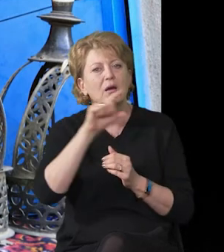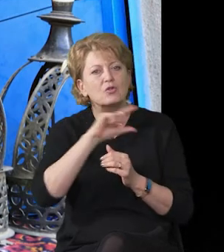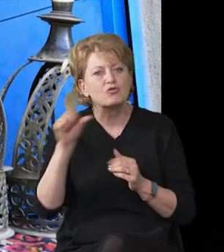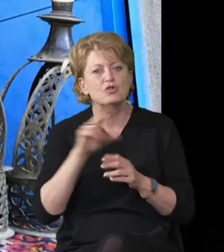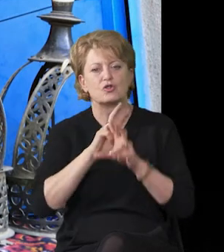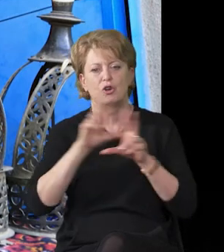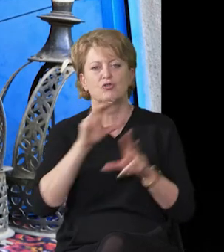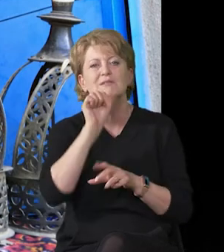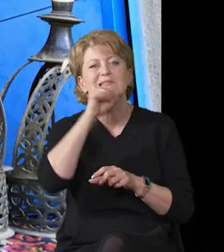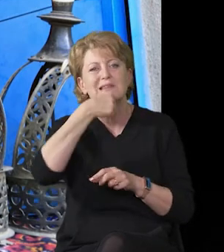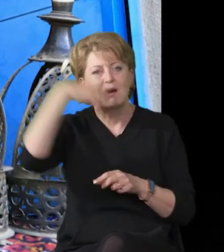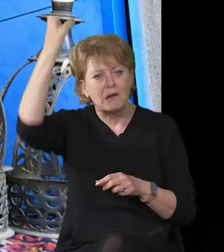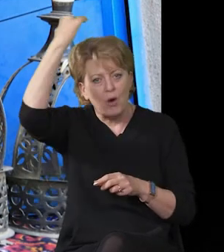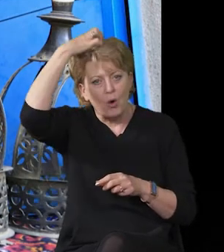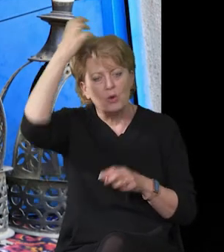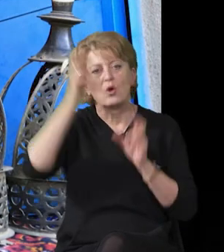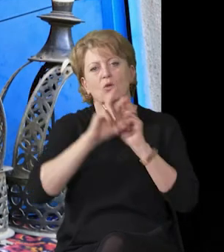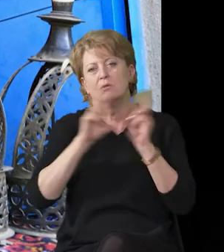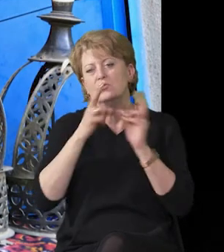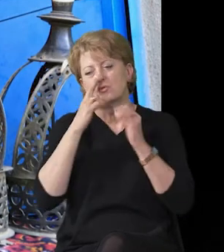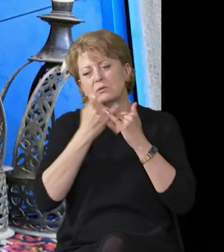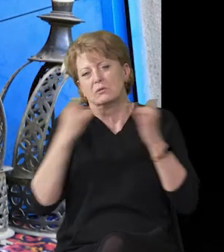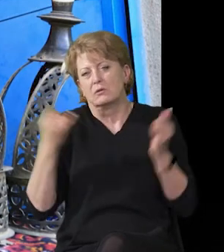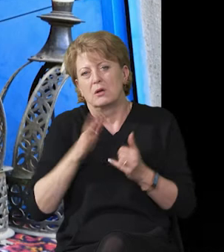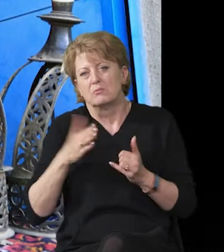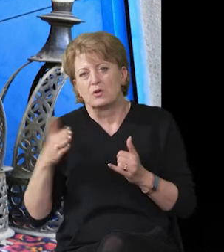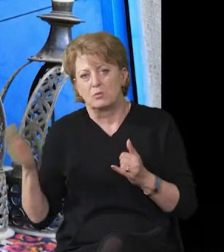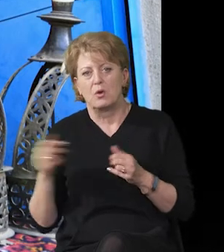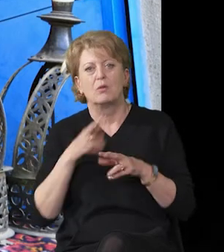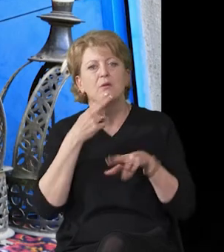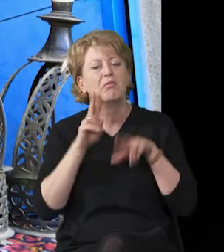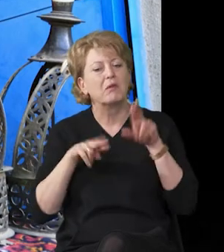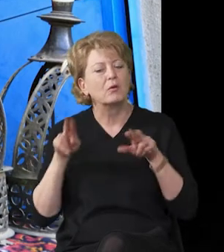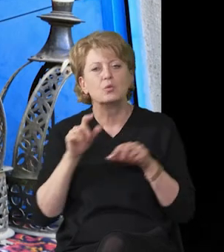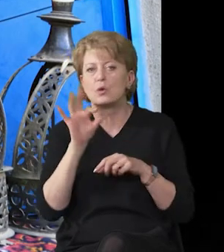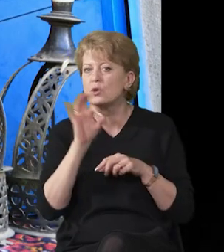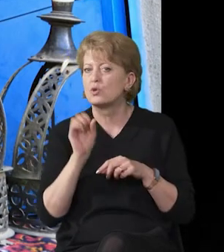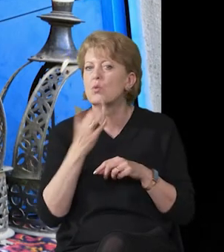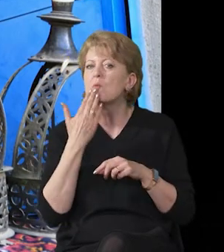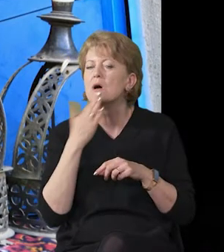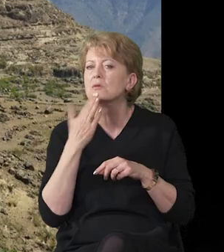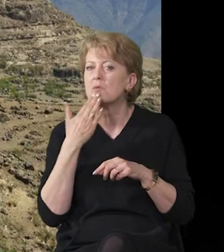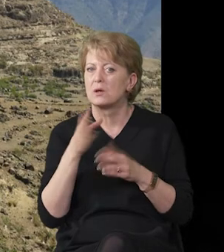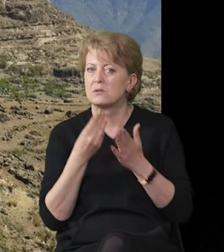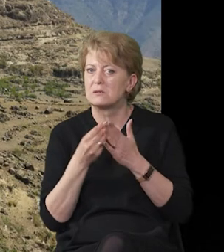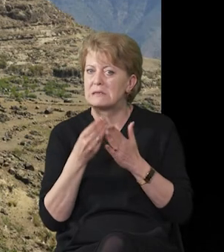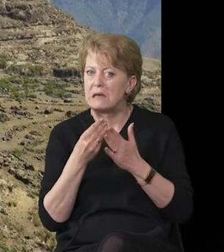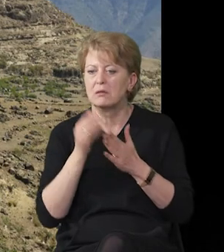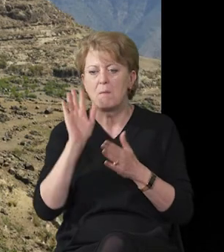korony i inne przedmioty. Niektóre z tych przedmiotów są niezwykle cenne i liczą nawet ponad 1000